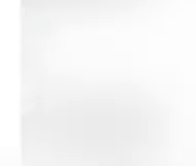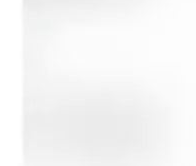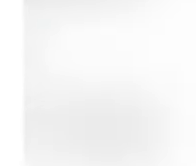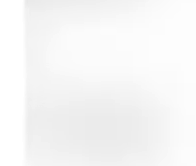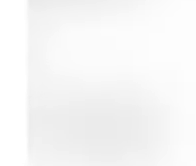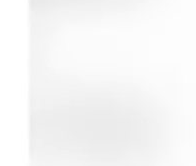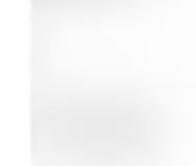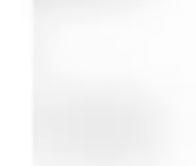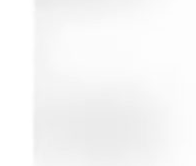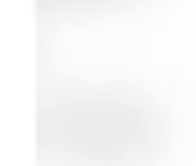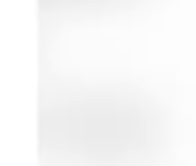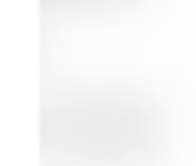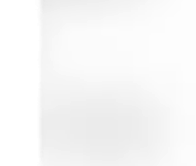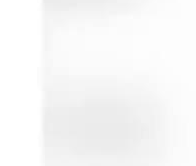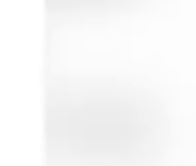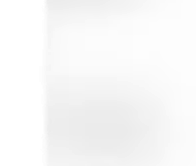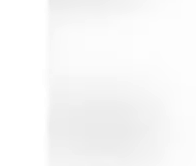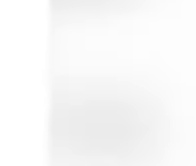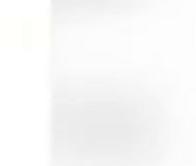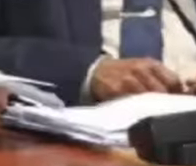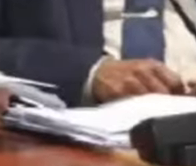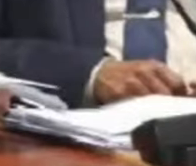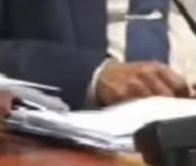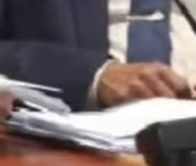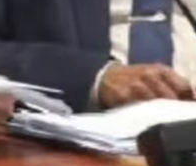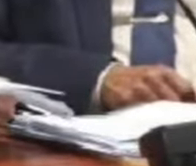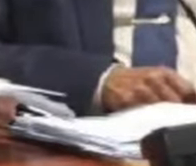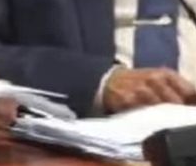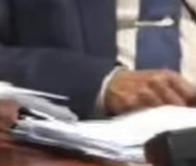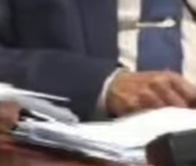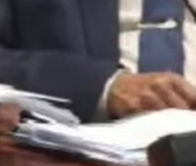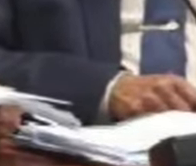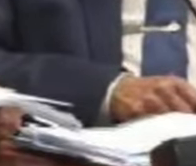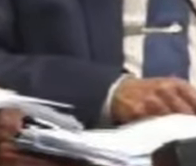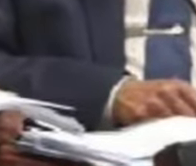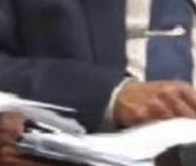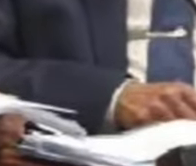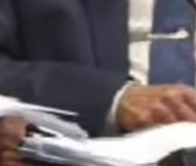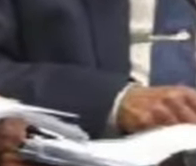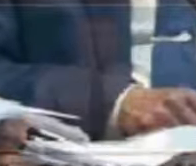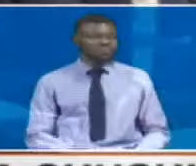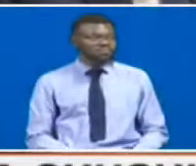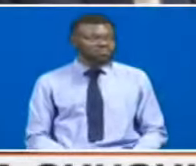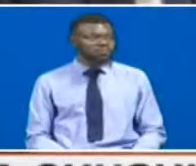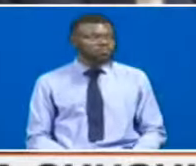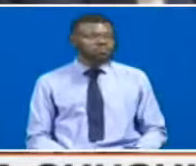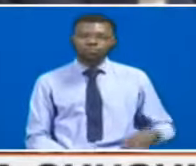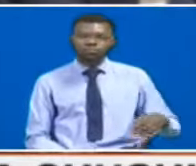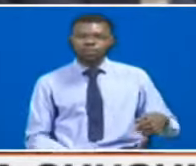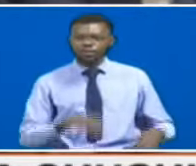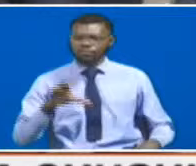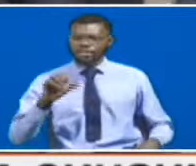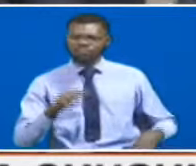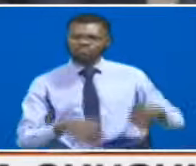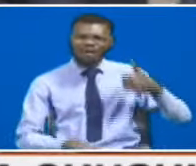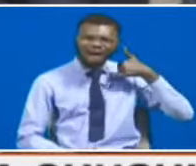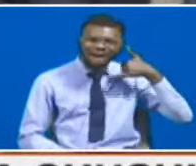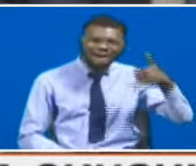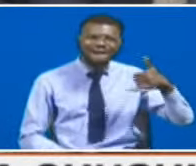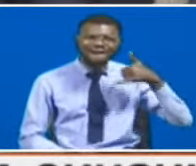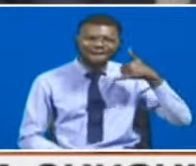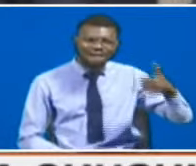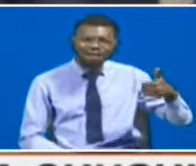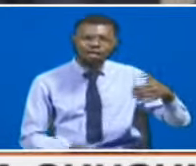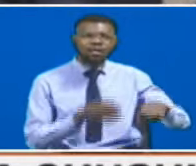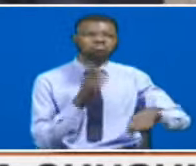Kell inasema afisa mkuu mtendaji wake Devesh Patel alitishwa kwenye simu kwa zaidi ya wiki moja